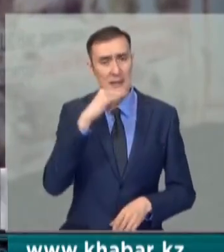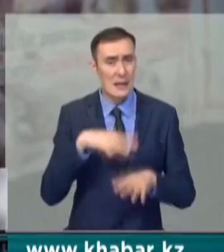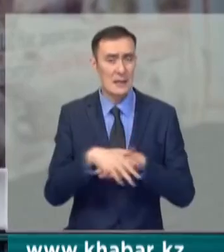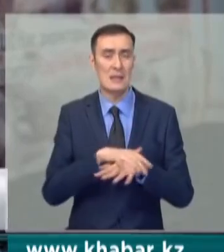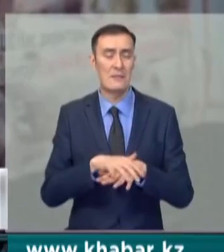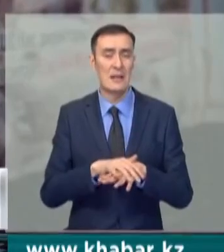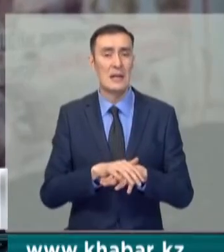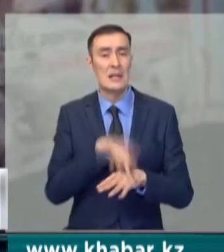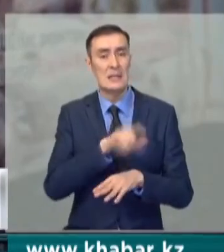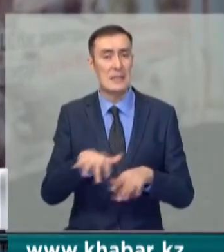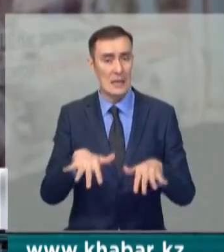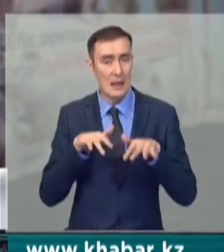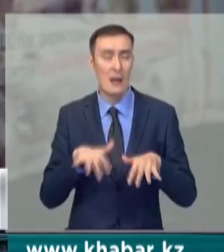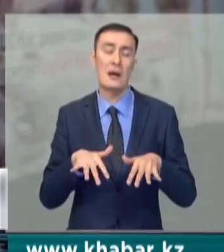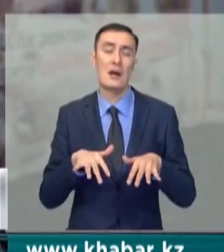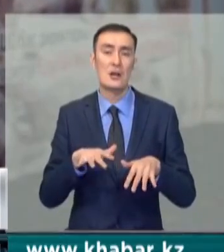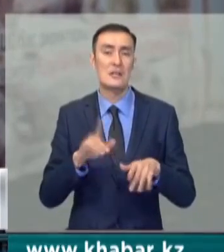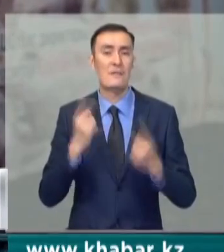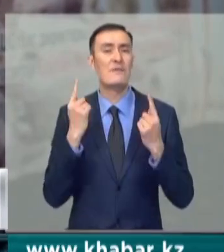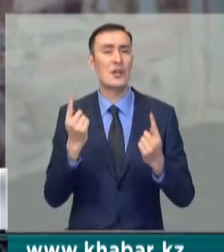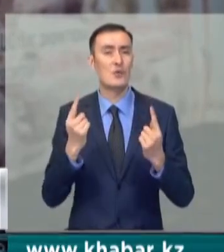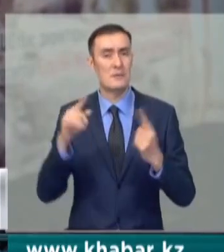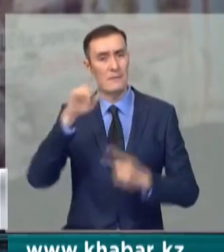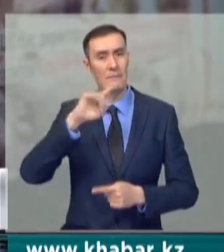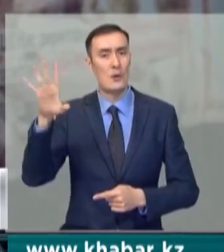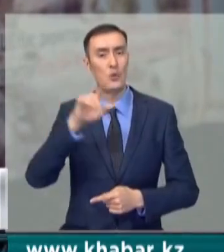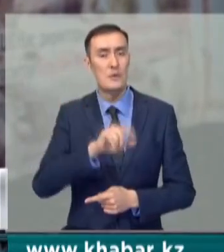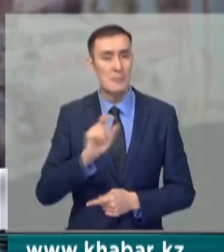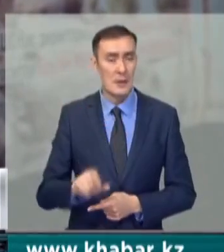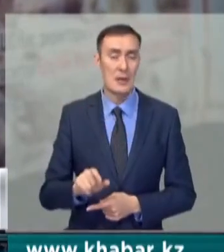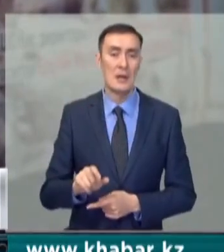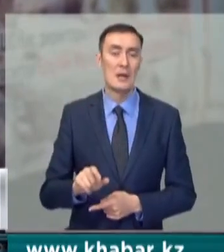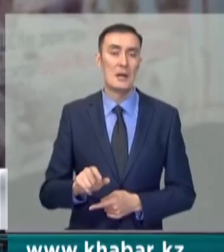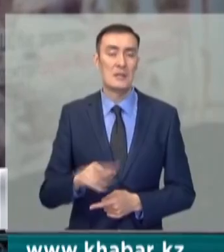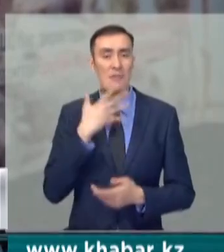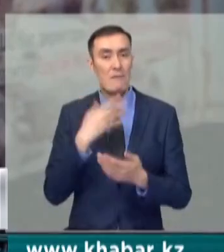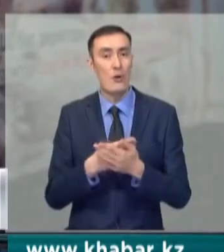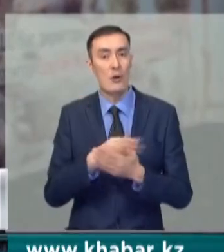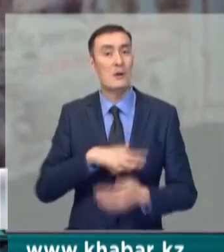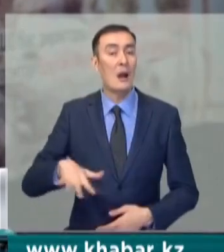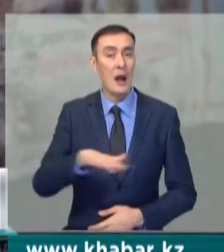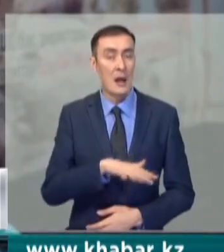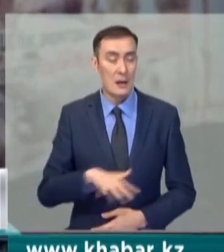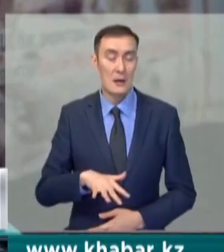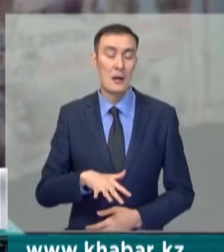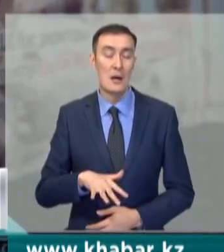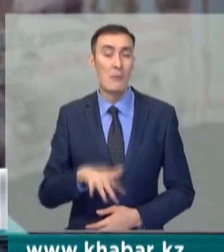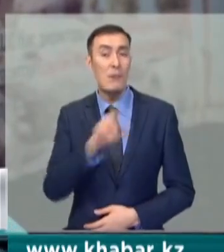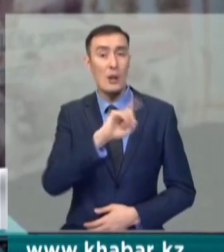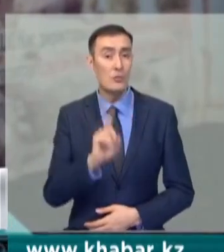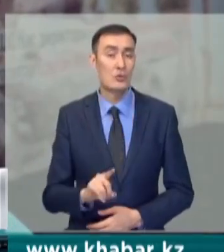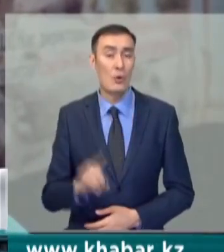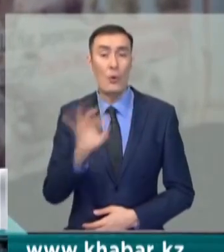вообще зрителей с выдающимися людьми своего края, потому что о